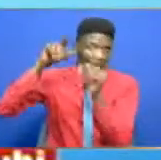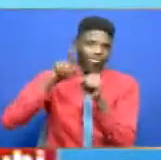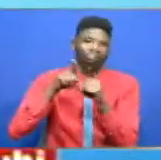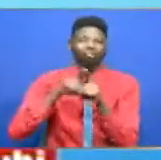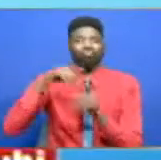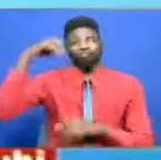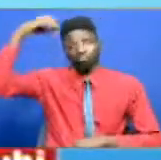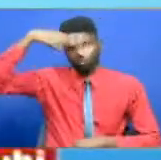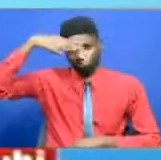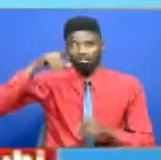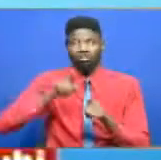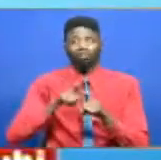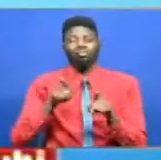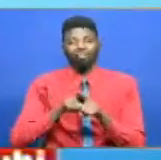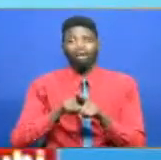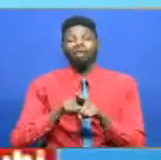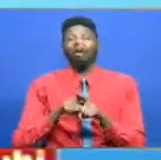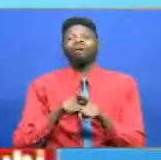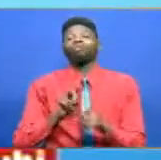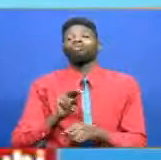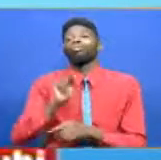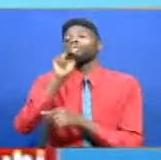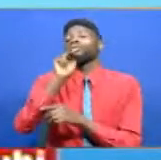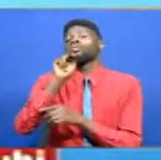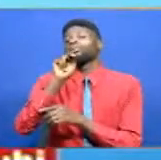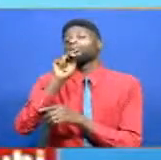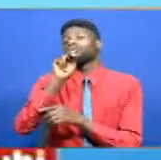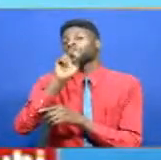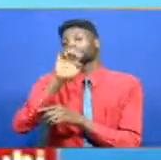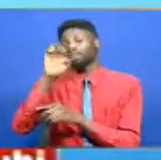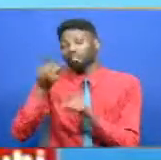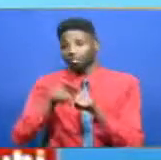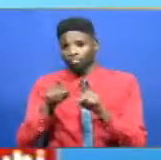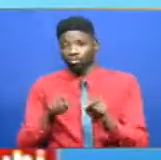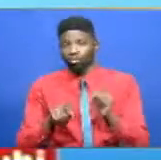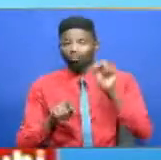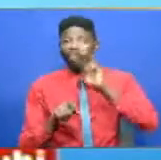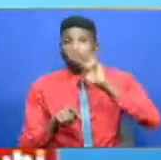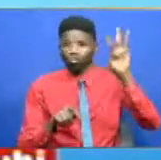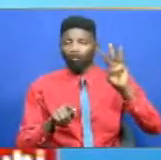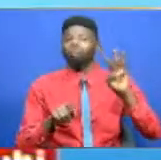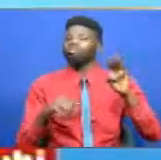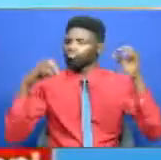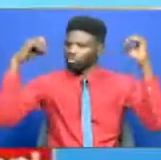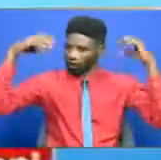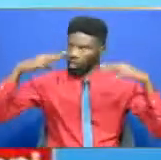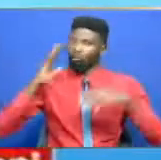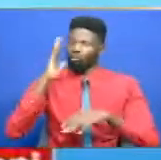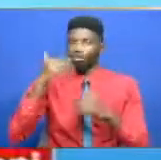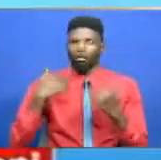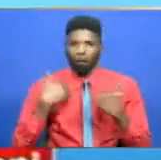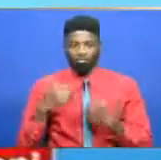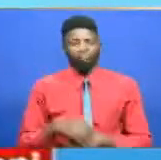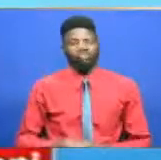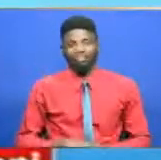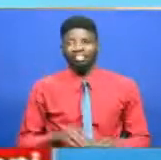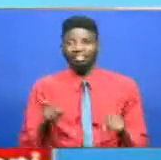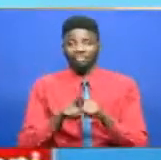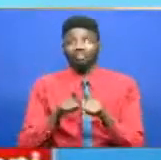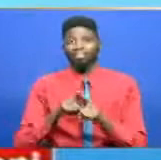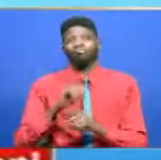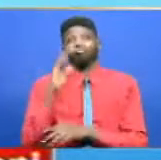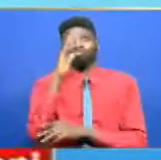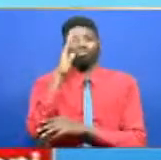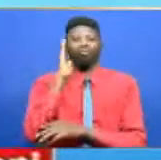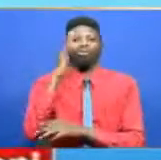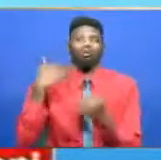katika sehemu za kaskazini mashariki mwa nchi, kaskazini magharibi mwa nchi, vipindi vya jua vitashamiri. Mchana na utakuwa kwenye mvua katika maeneo kadha wa kadha,